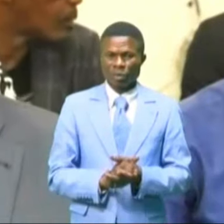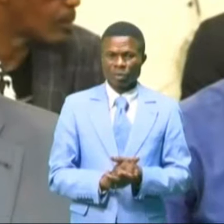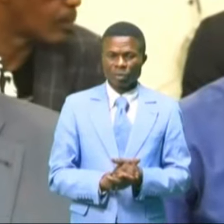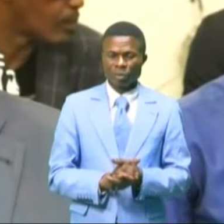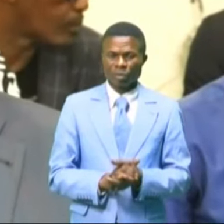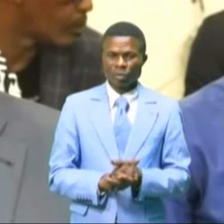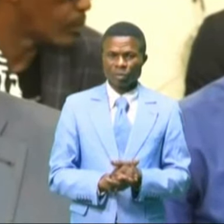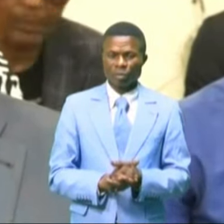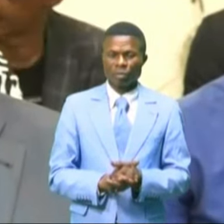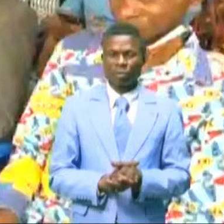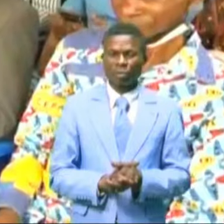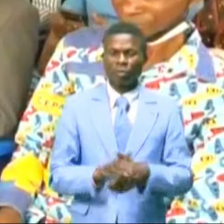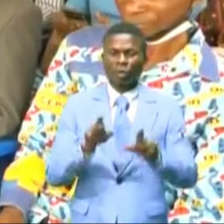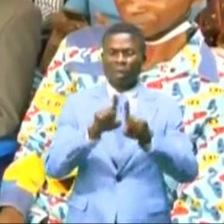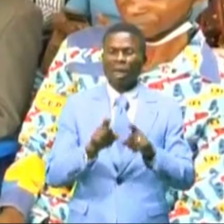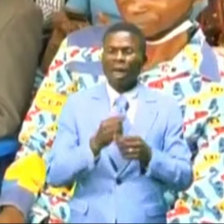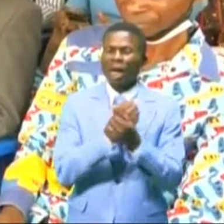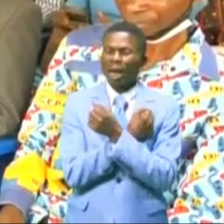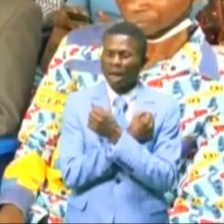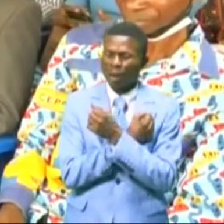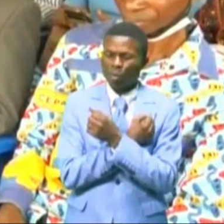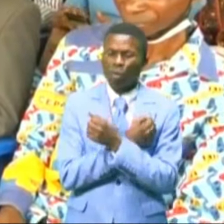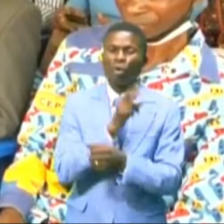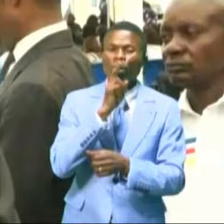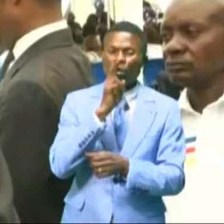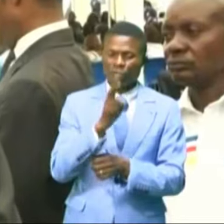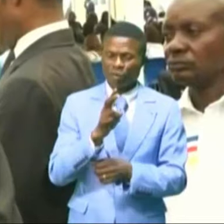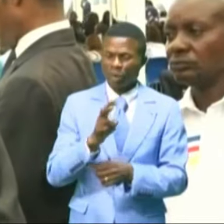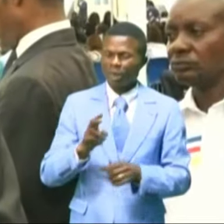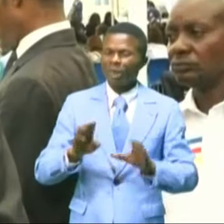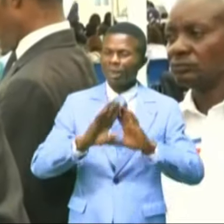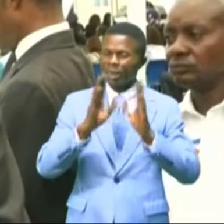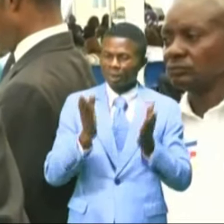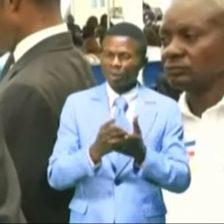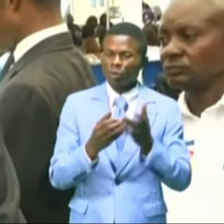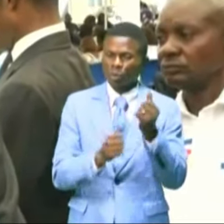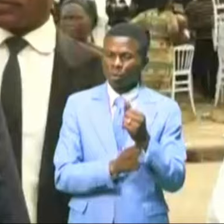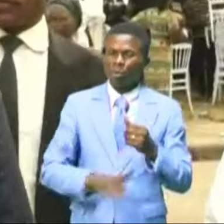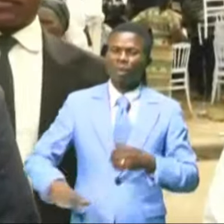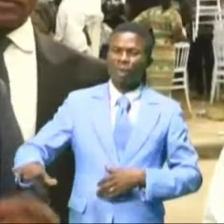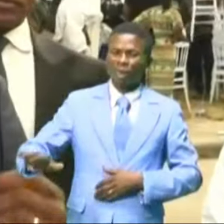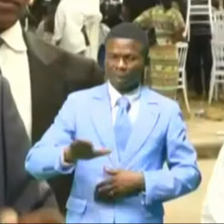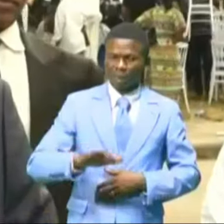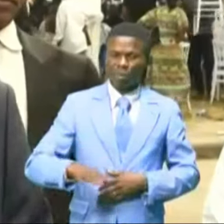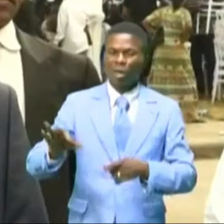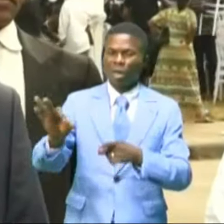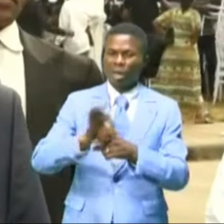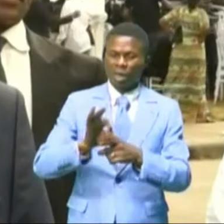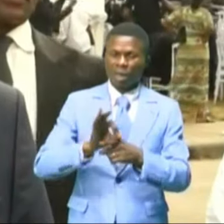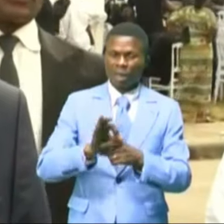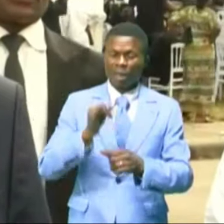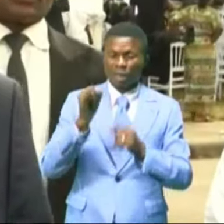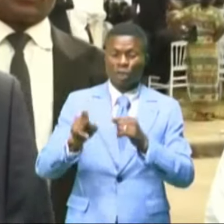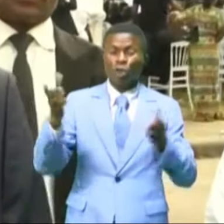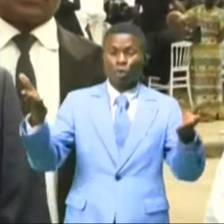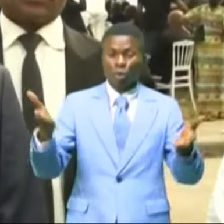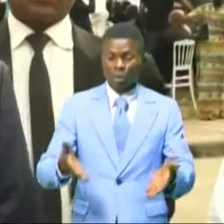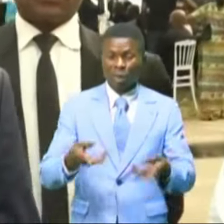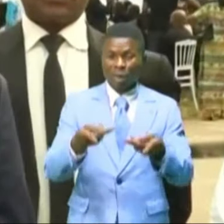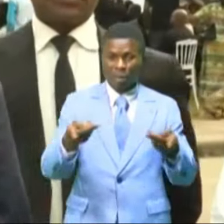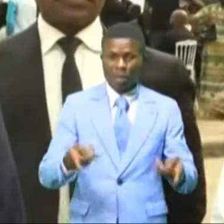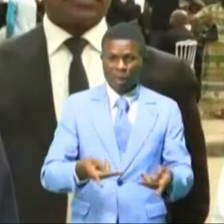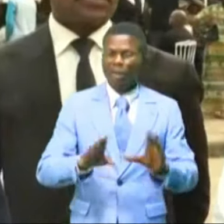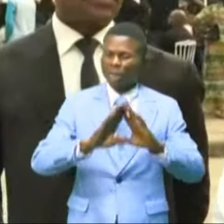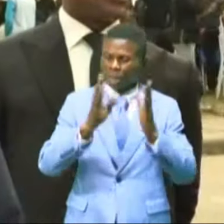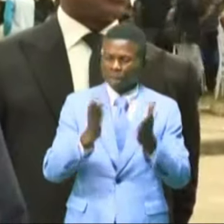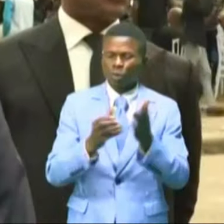rigoureux et en même temps être un encadreur qui forme. Là où se trouvait Lukeka Goma, eh bien, il y avait toujours la